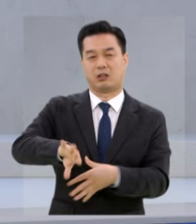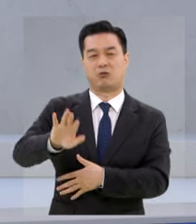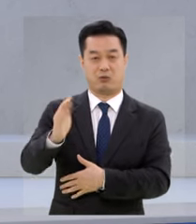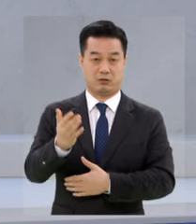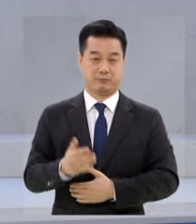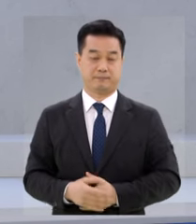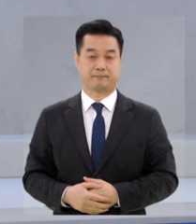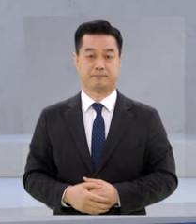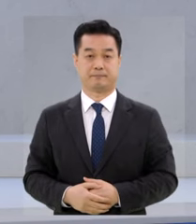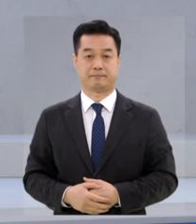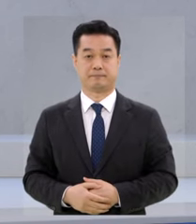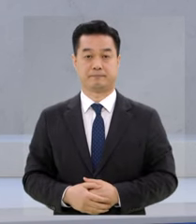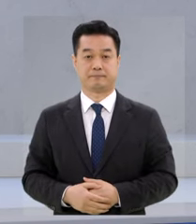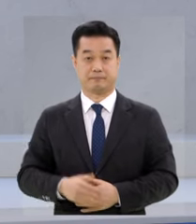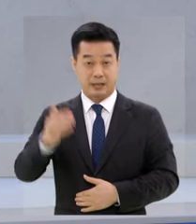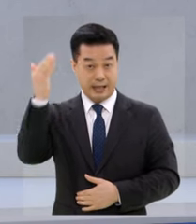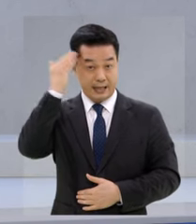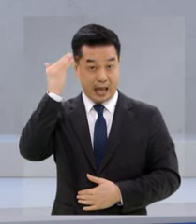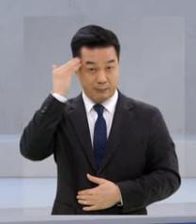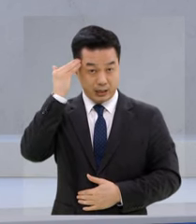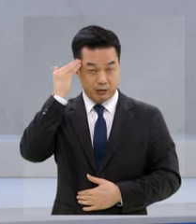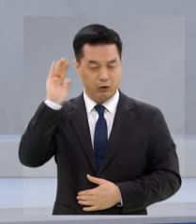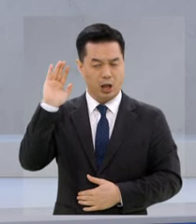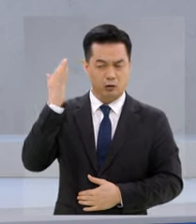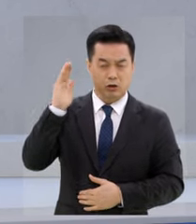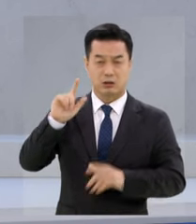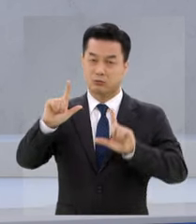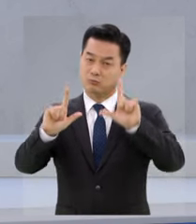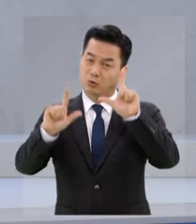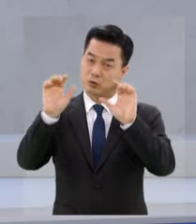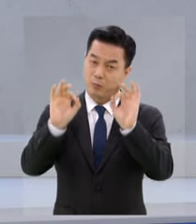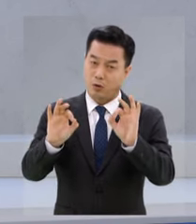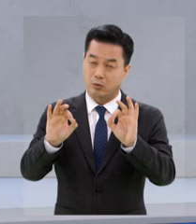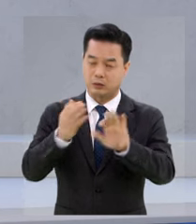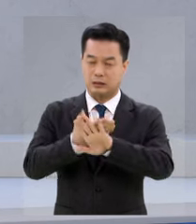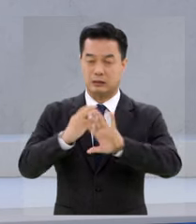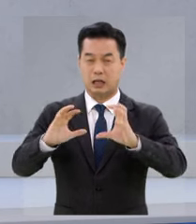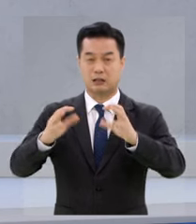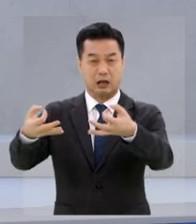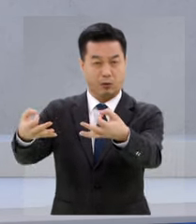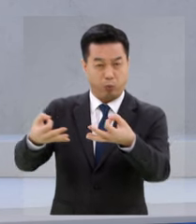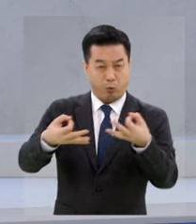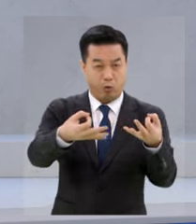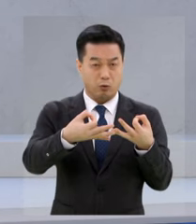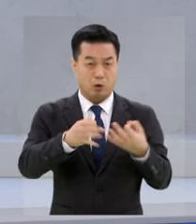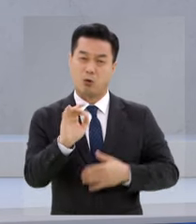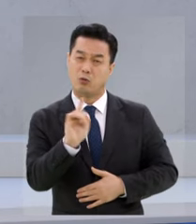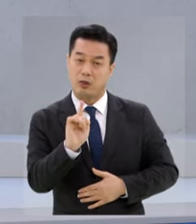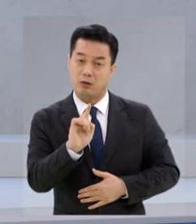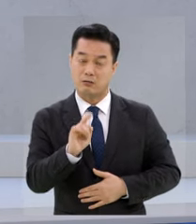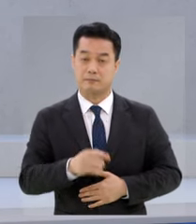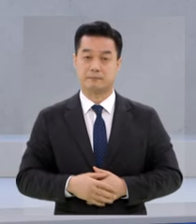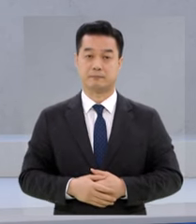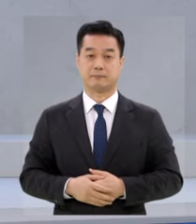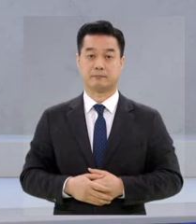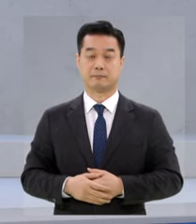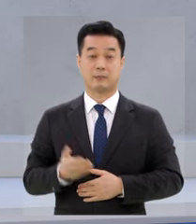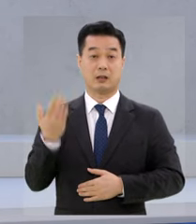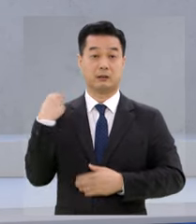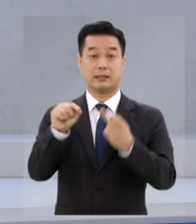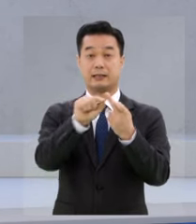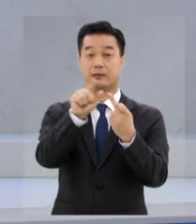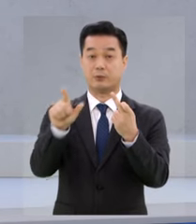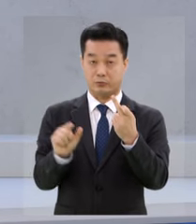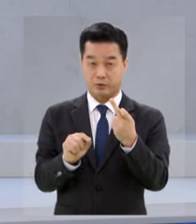셈이죠 이러한 대한민국의 최근 행보를 세계가 어떻게 바라보는지 아시나요 지난